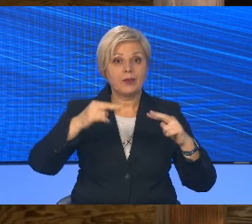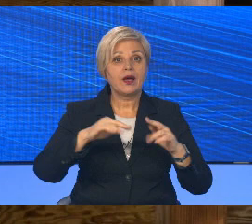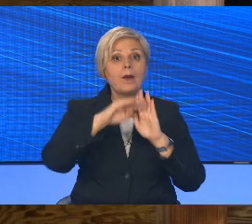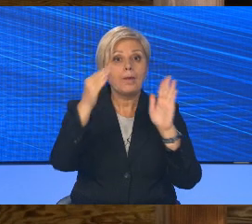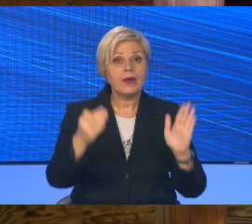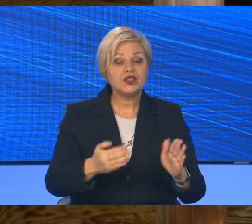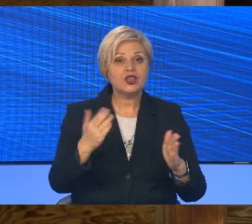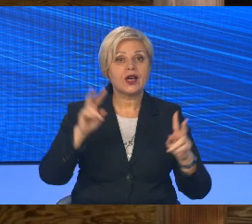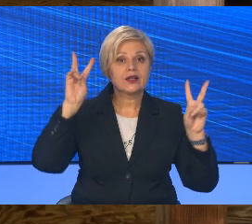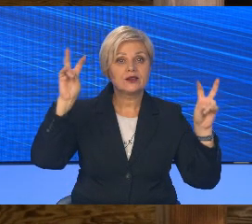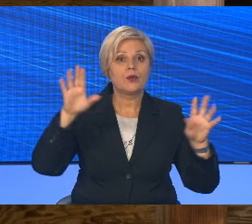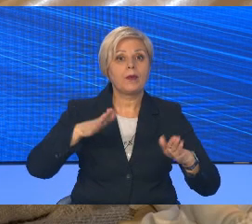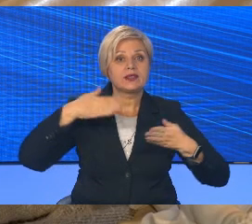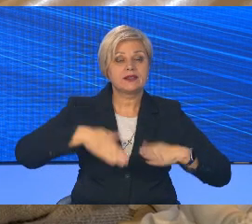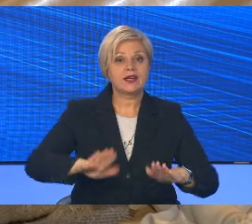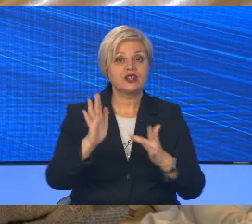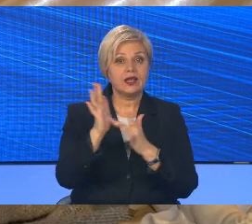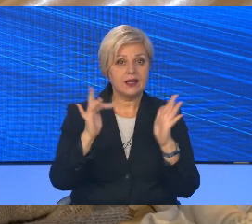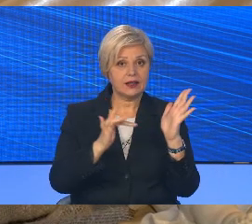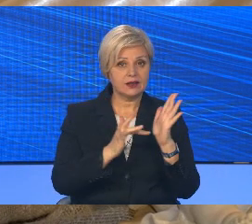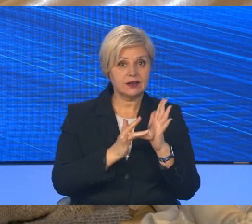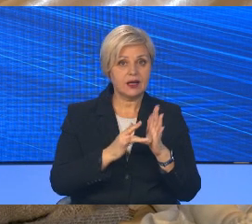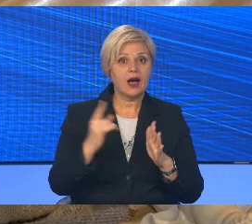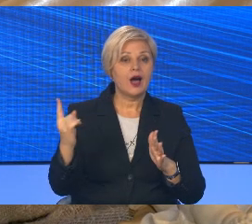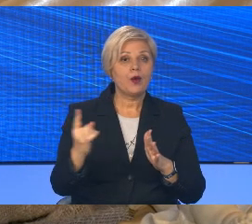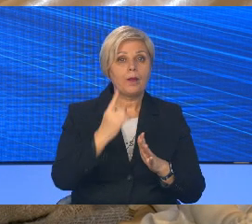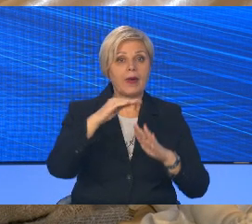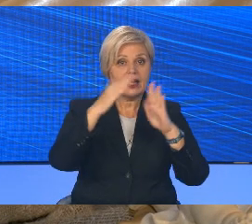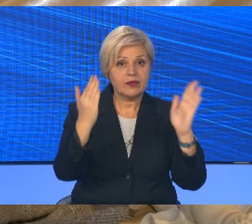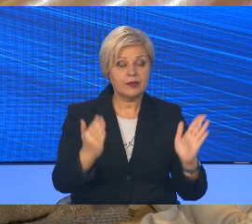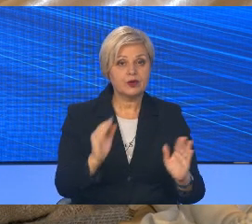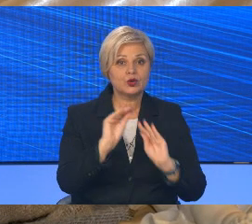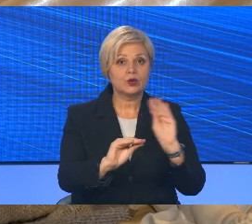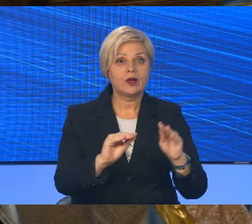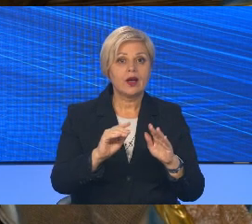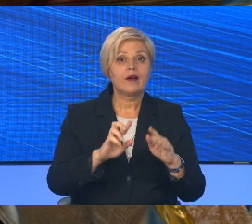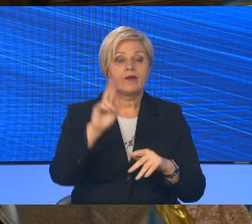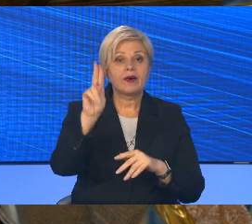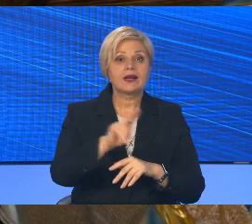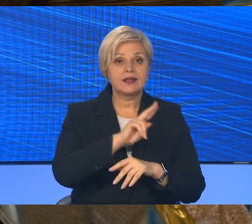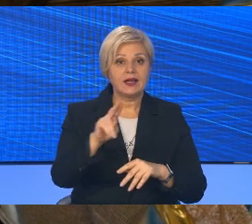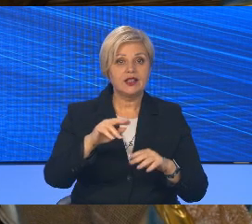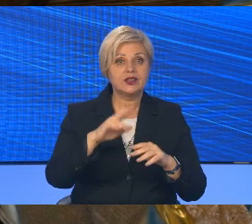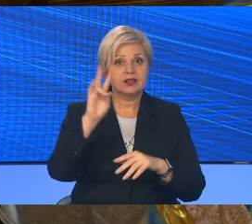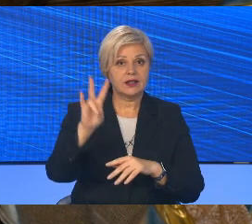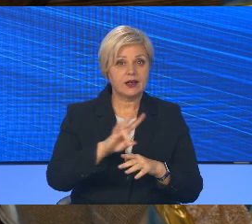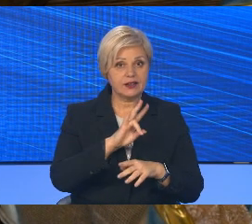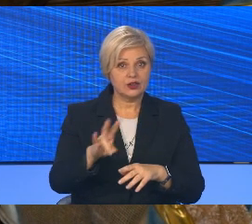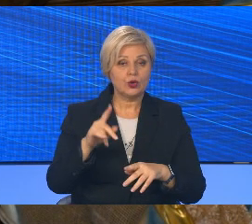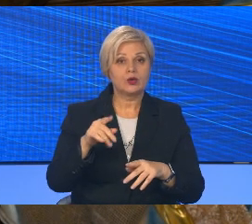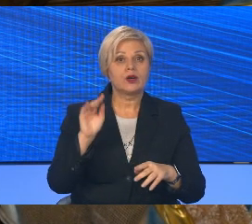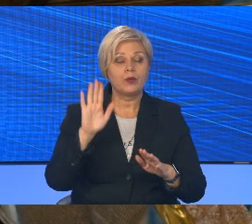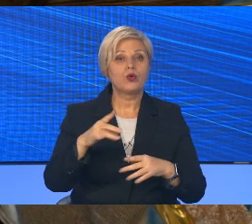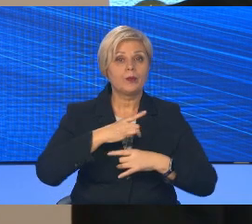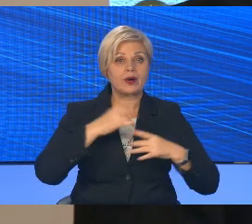якая символизует место народжения Христа. Першими вертепы уладковывают у католических костелах. Каляды тут сустренуть